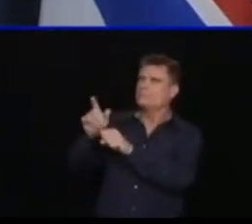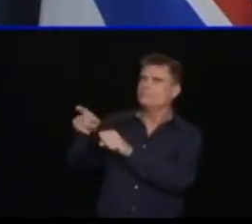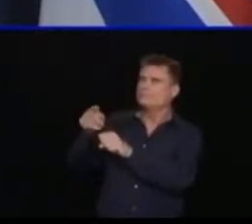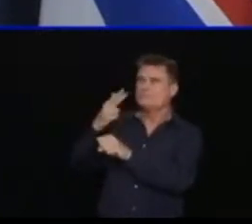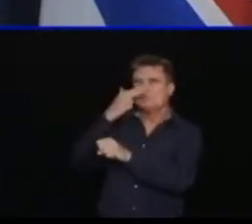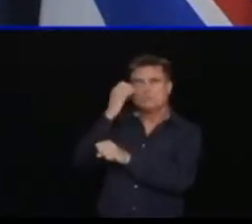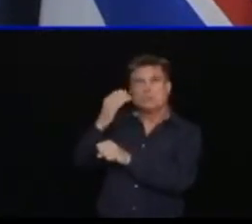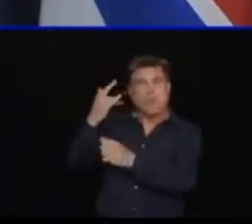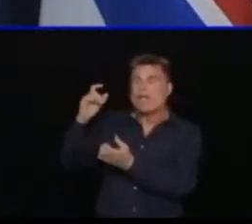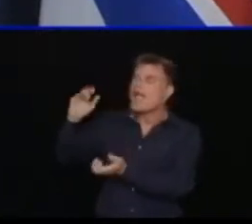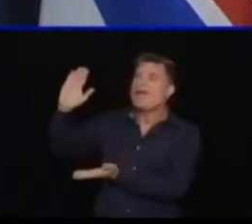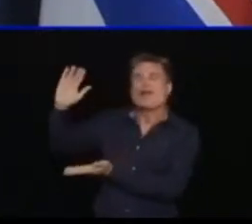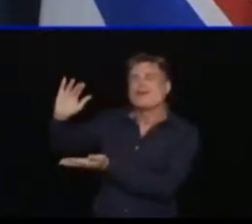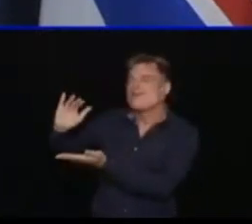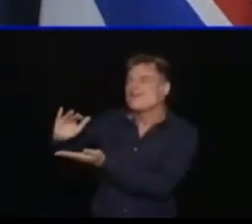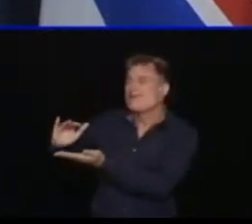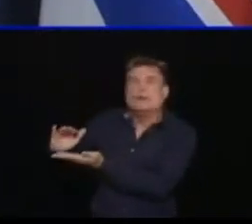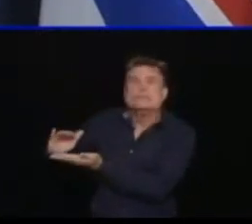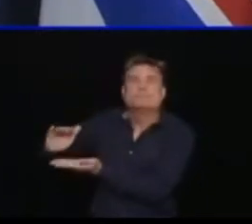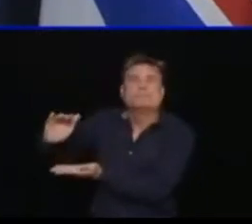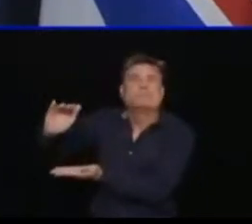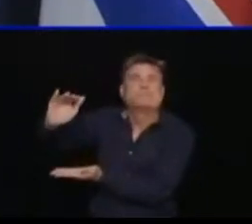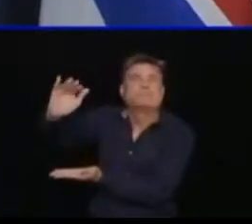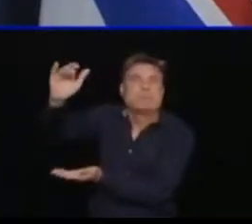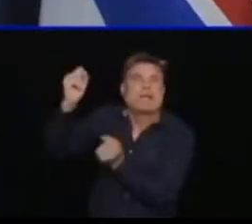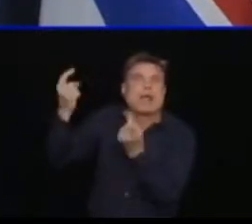升这个对我们都是一个挑战。